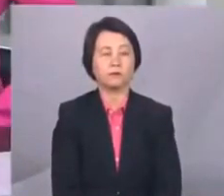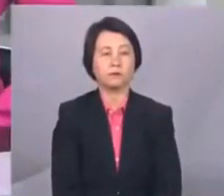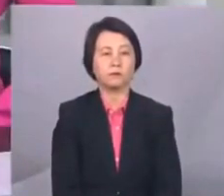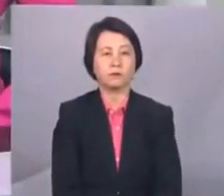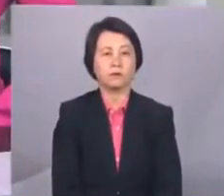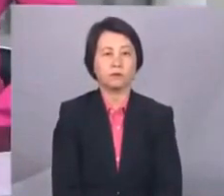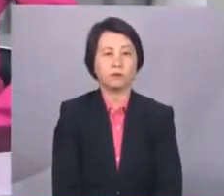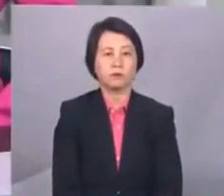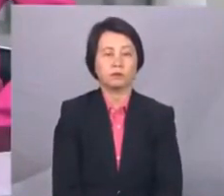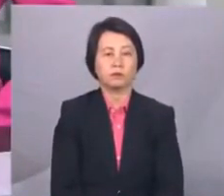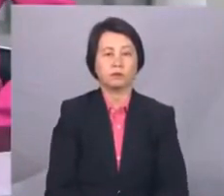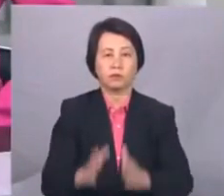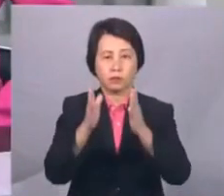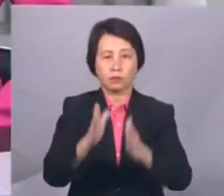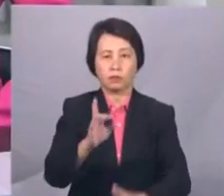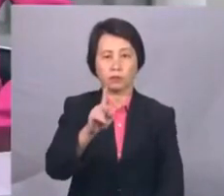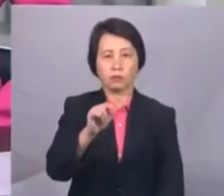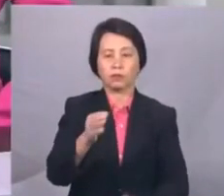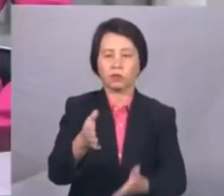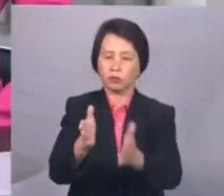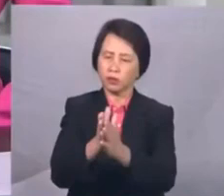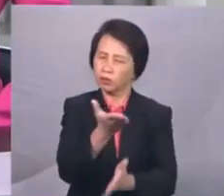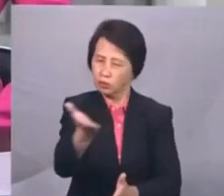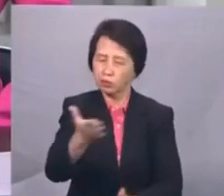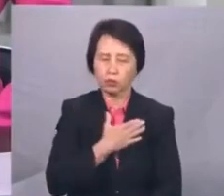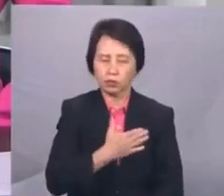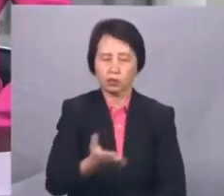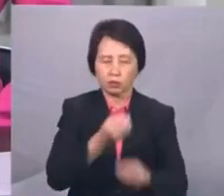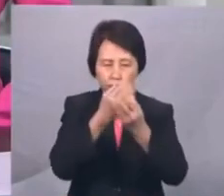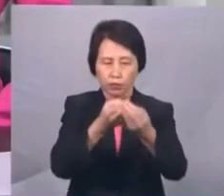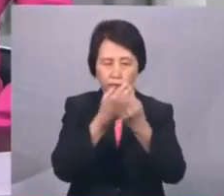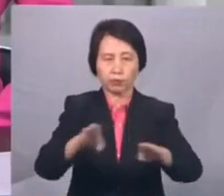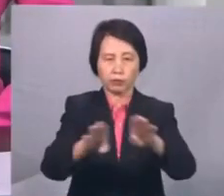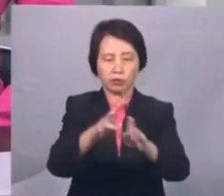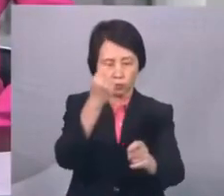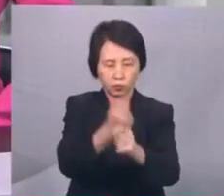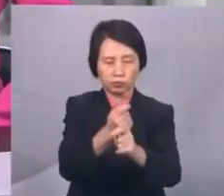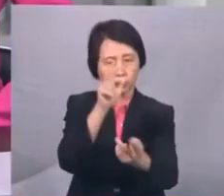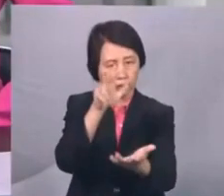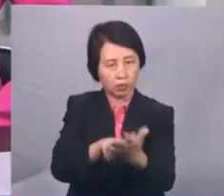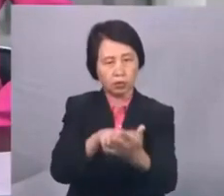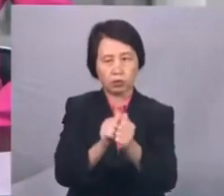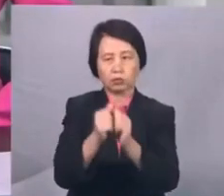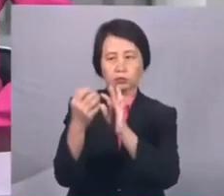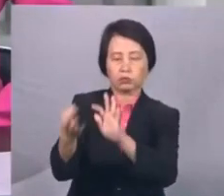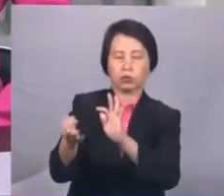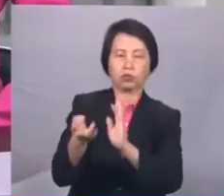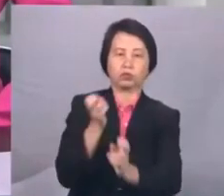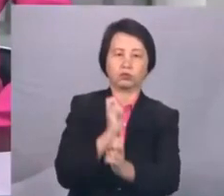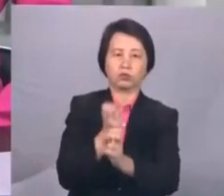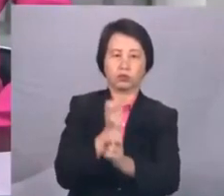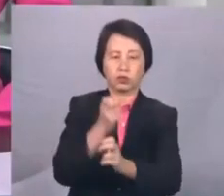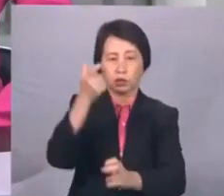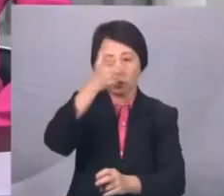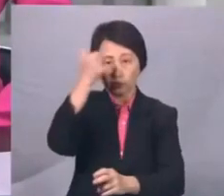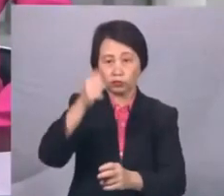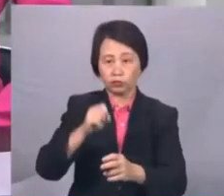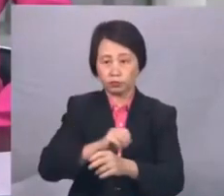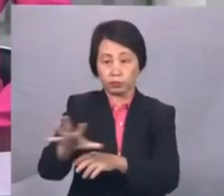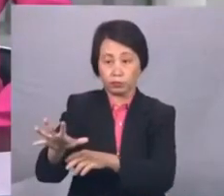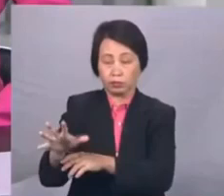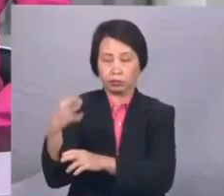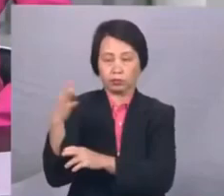Hai sementara itu warga arti m diminta terus commited menyampaikan berita tepat dan sahih meskipun terdepan saat suka disebabkan